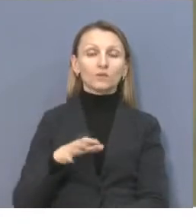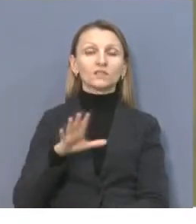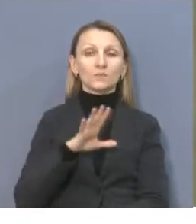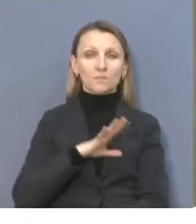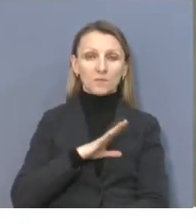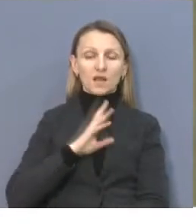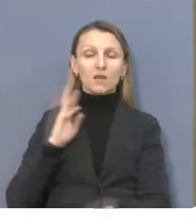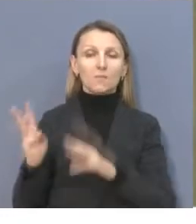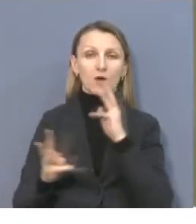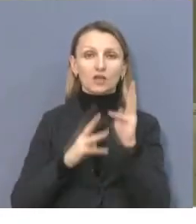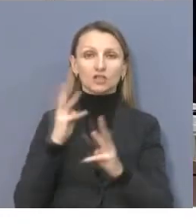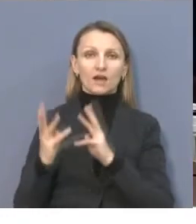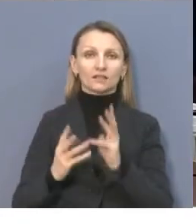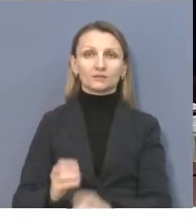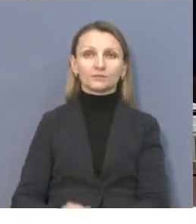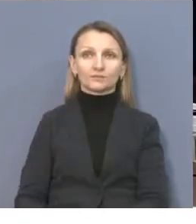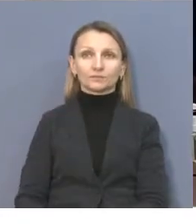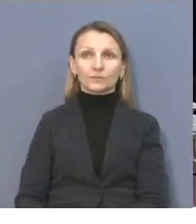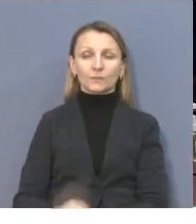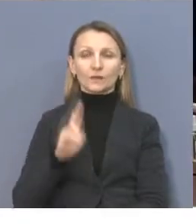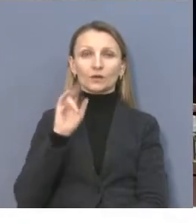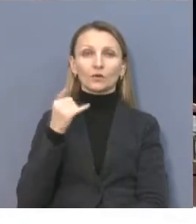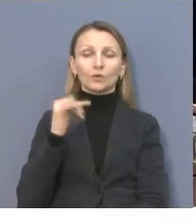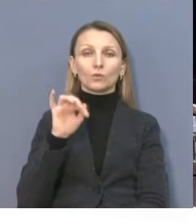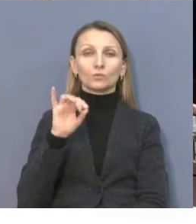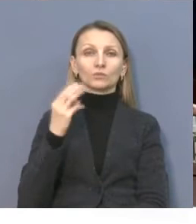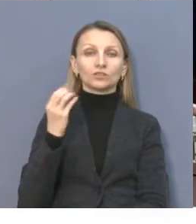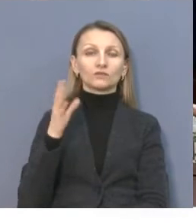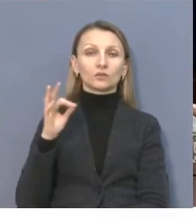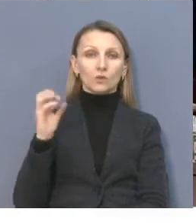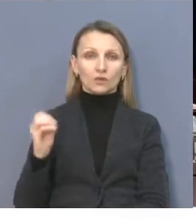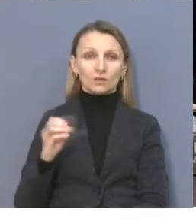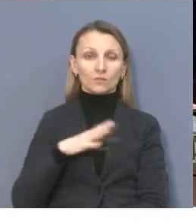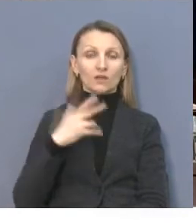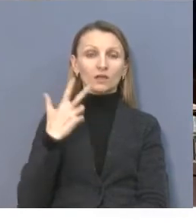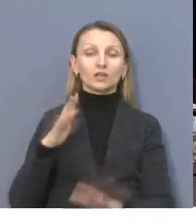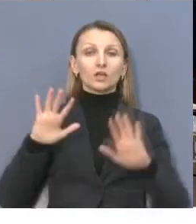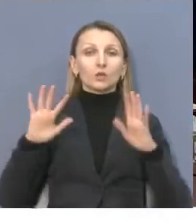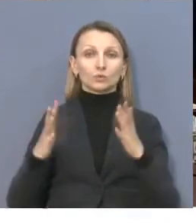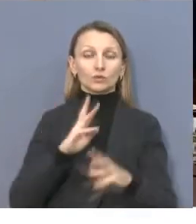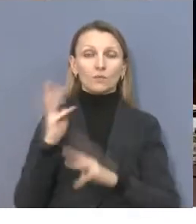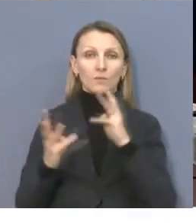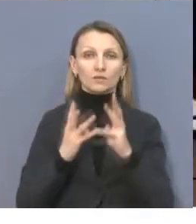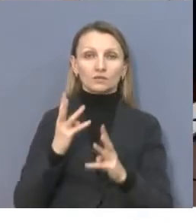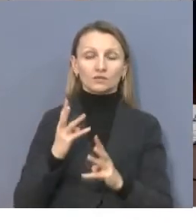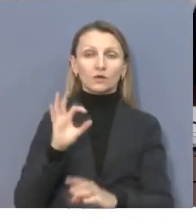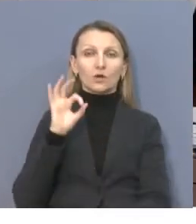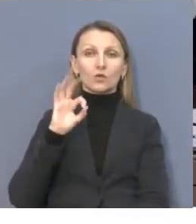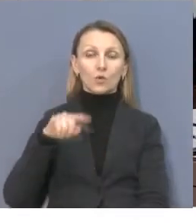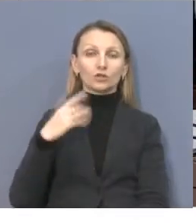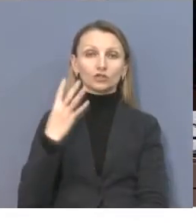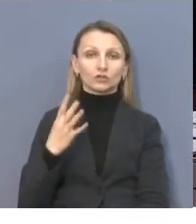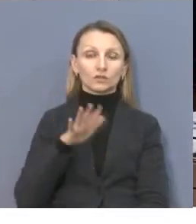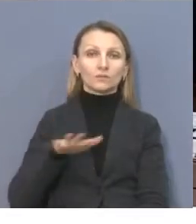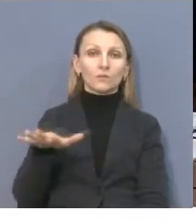десятков лесных пожаров куйбышевское учреждением снова хозяйства и случая общей площадью 0,4 гектара